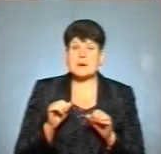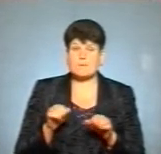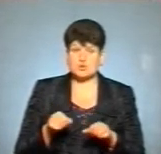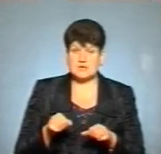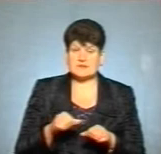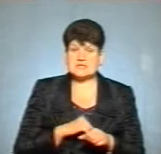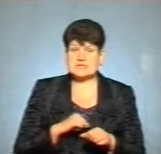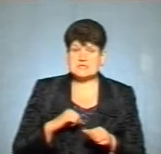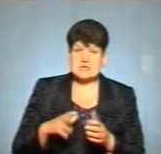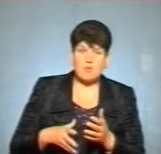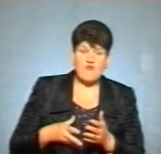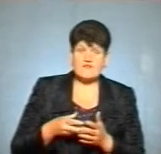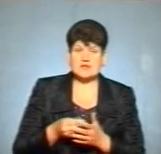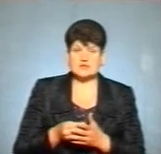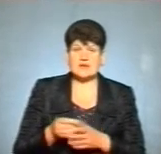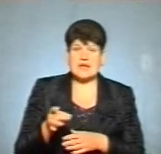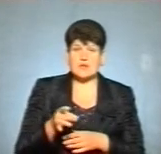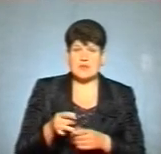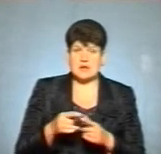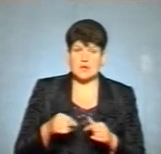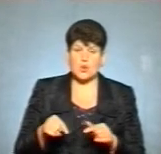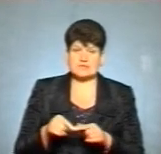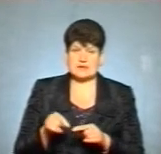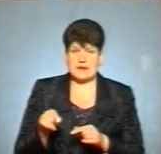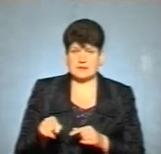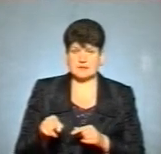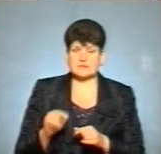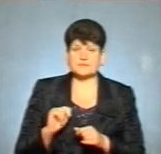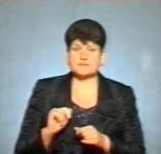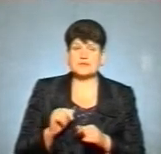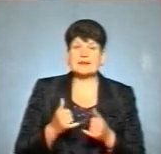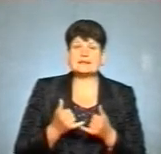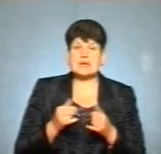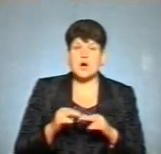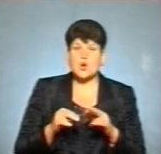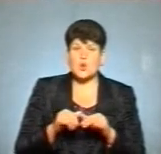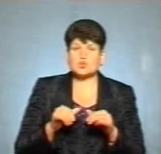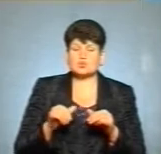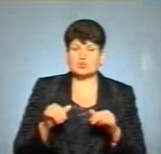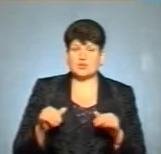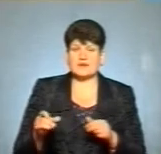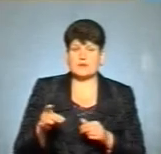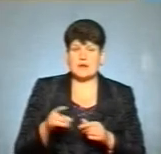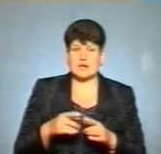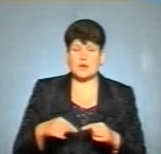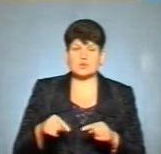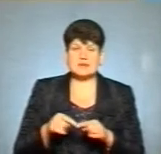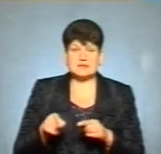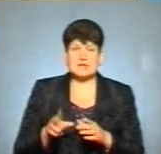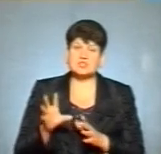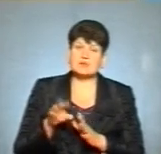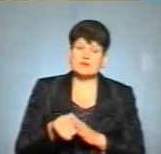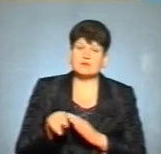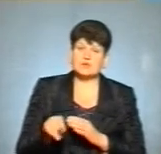саме фінансування регіональних осередків. Так? Тобто для розбудови ось цих регіональних осередків. Але чи вкладають вони